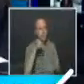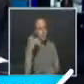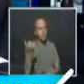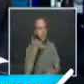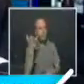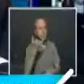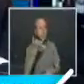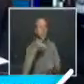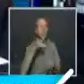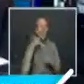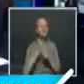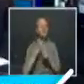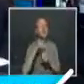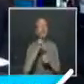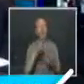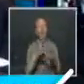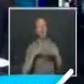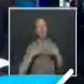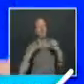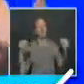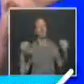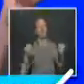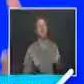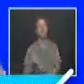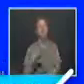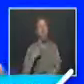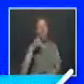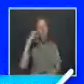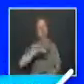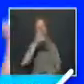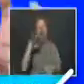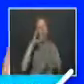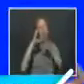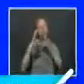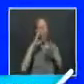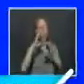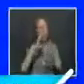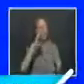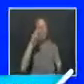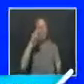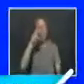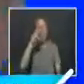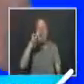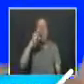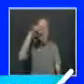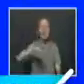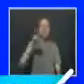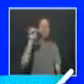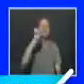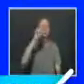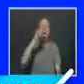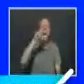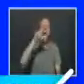לא תגליד, אני לא מבין את זה. כל התקשורת מריקלין וסגל